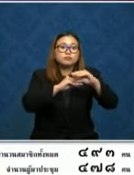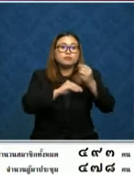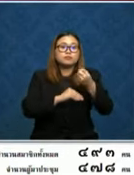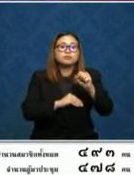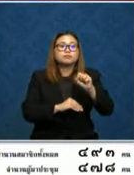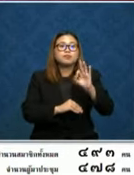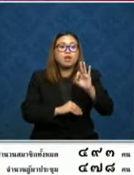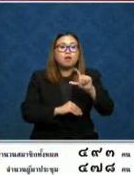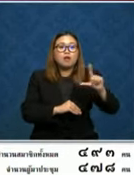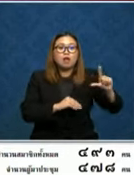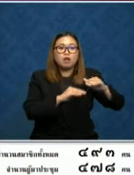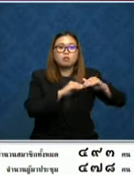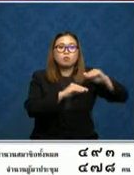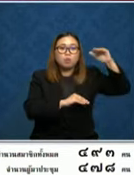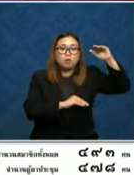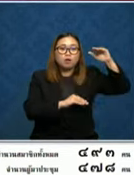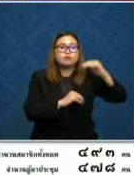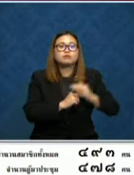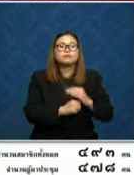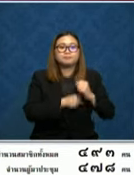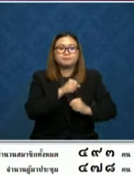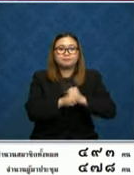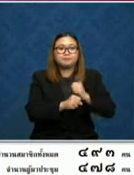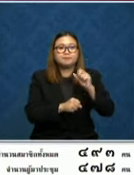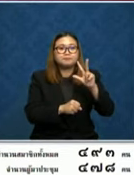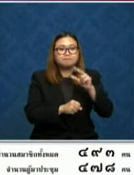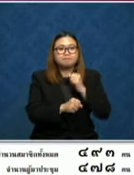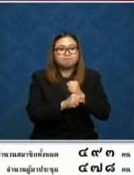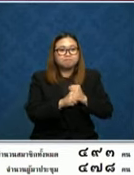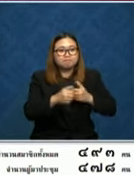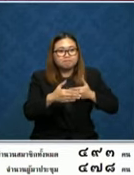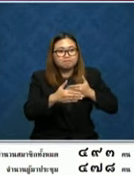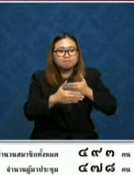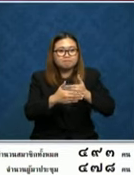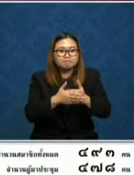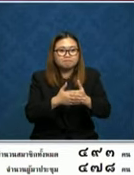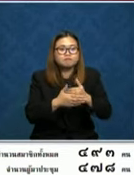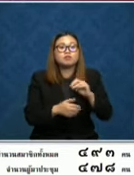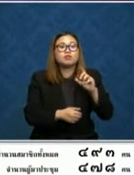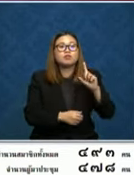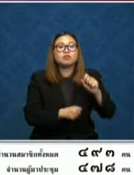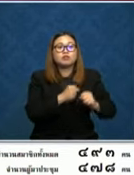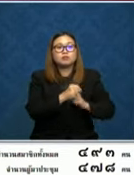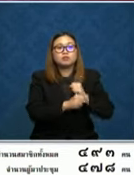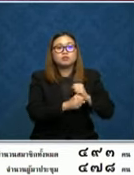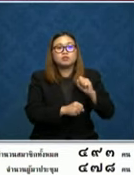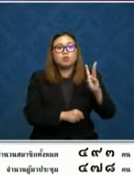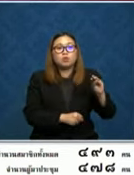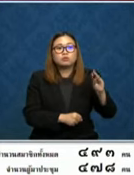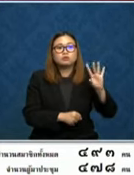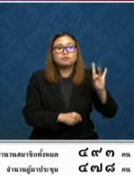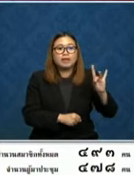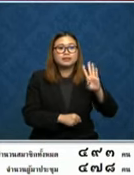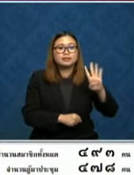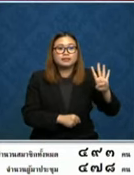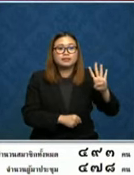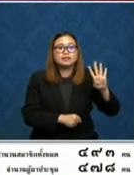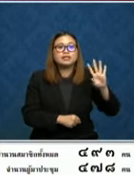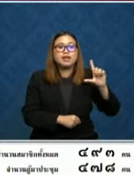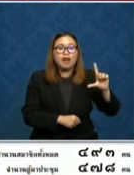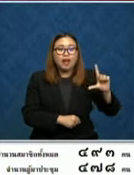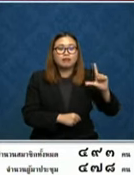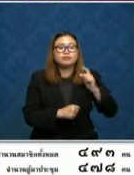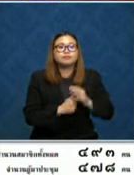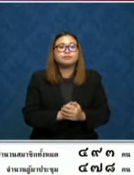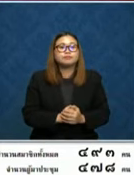ล้านกว่าบาทผูกพัน3ปีเช่นกันครับโดยในปี68ได้ขออนุมัติงบจำนวน4ล้านกว่าบาทซึ่ง